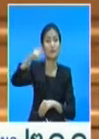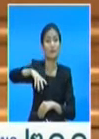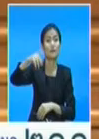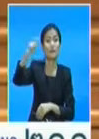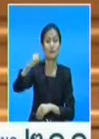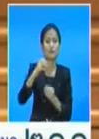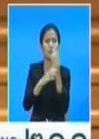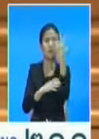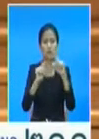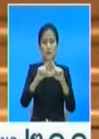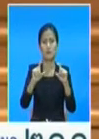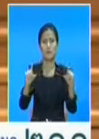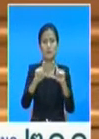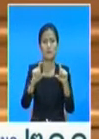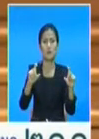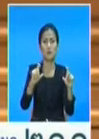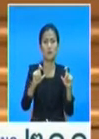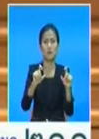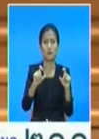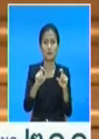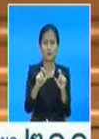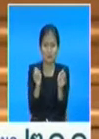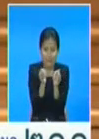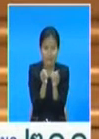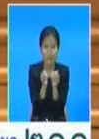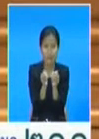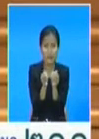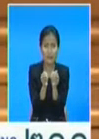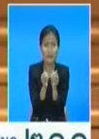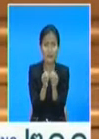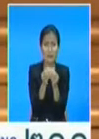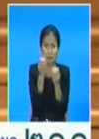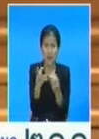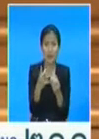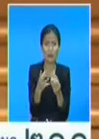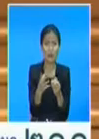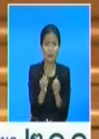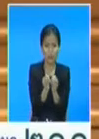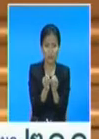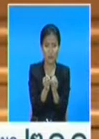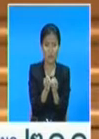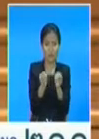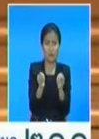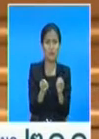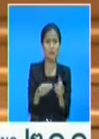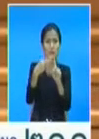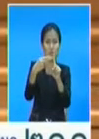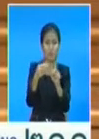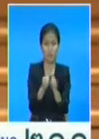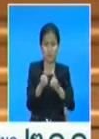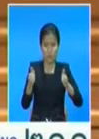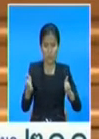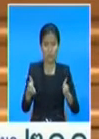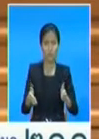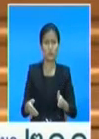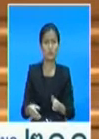ต้นแค่แขนนั่นเองครับเป็นหมื่นครับ ตหน่อยเป็นแสนครับคิดตามวงปีผมเป็นส